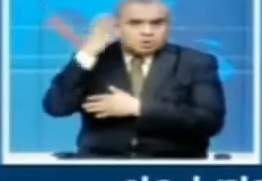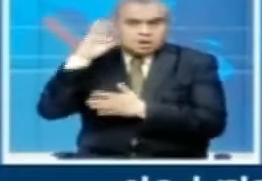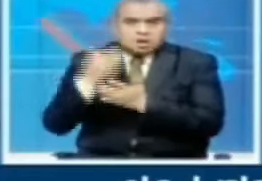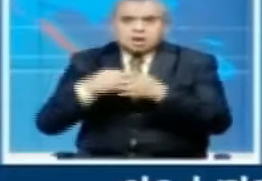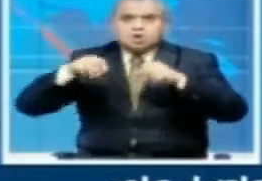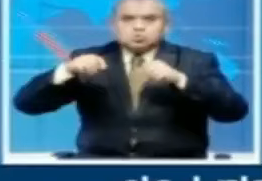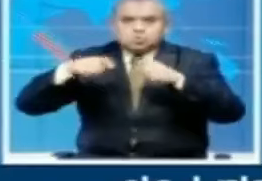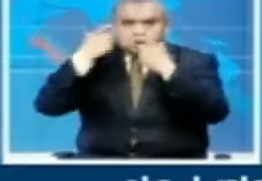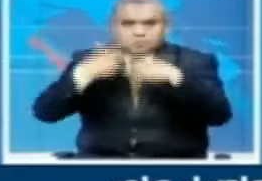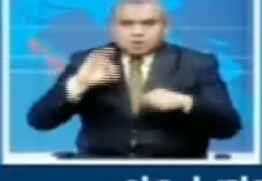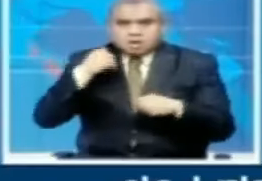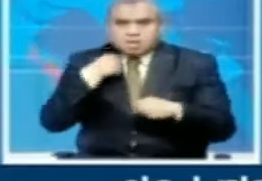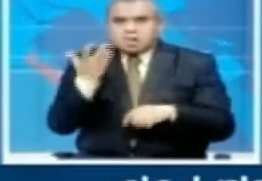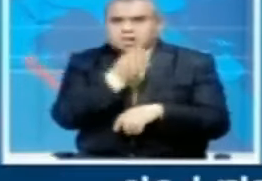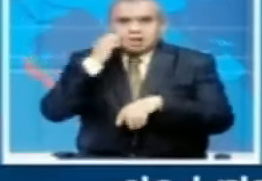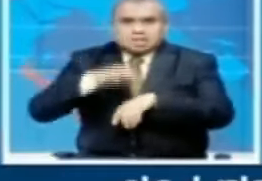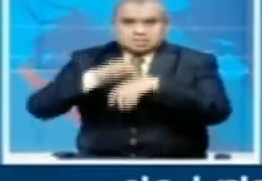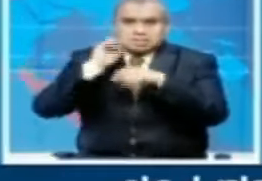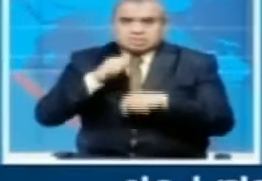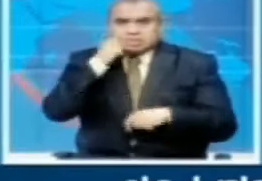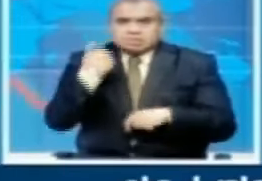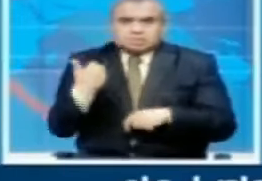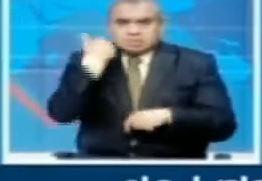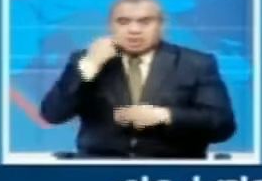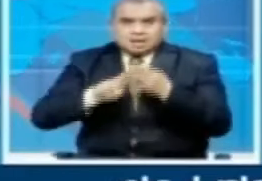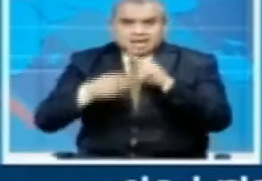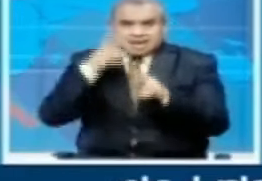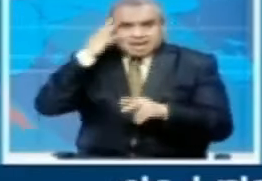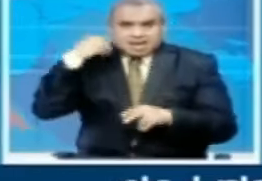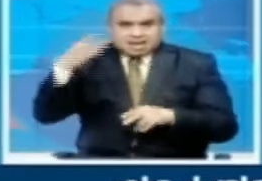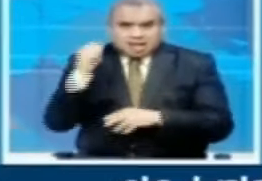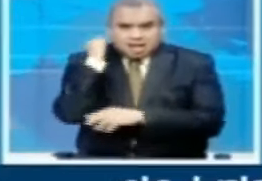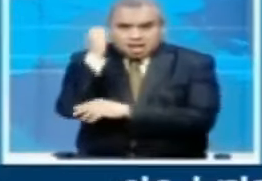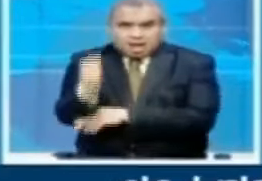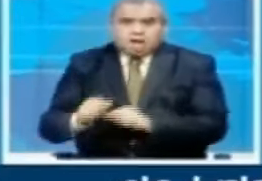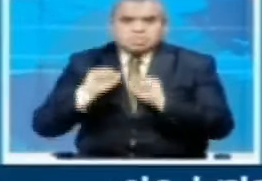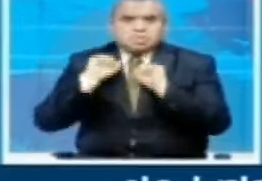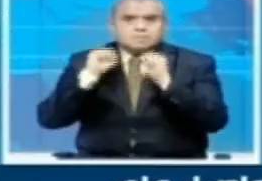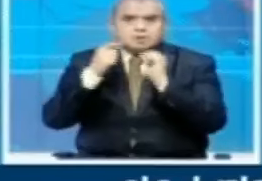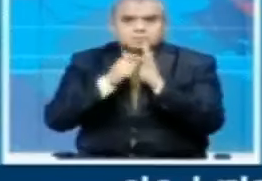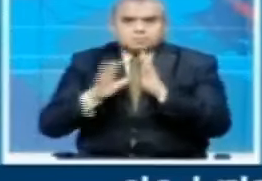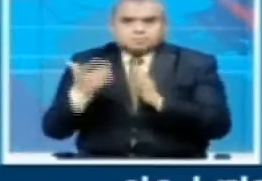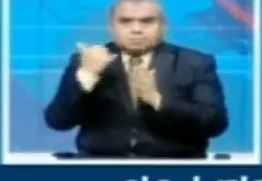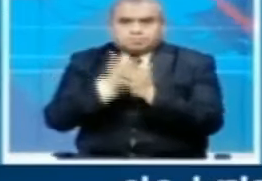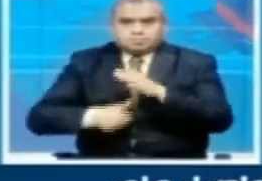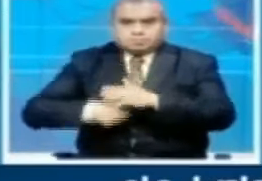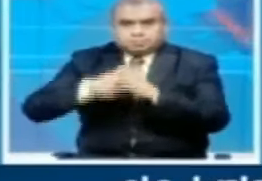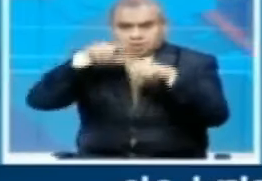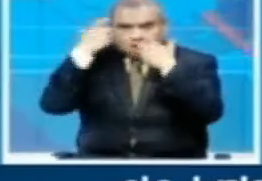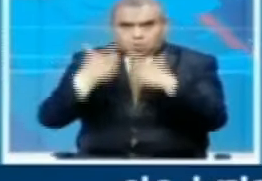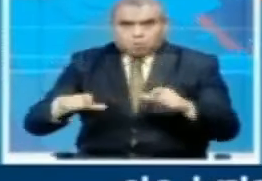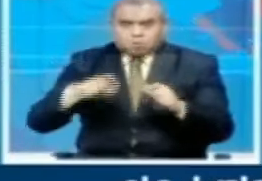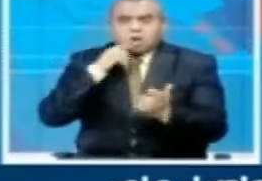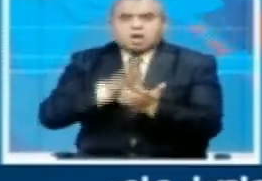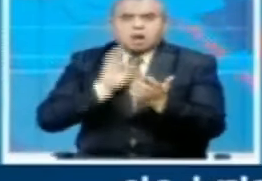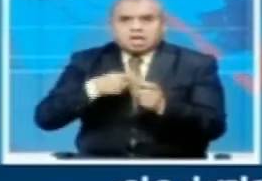على تراب الوطن، مشددا على أن عدم التفريط في شبر واحد منه هو منهج طالما شكل